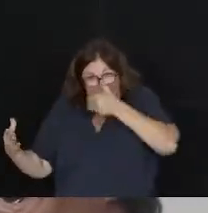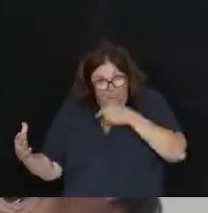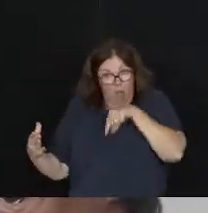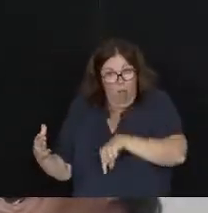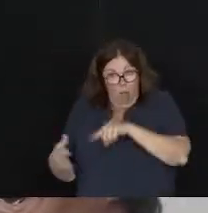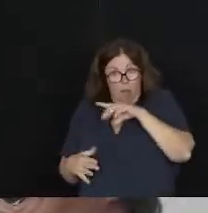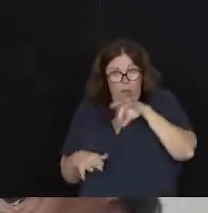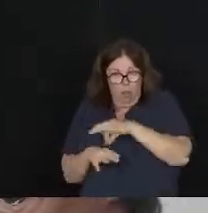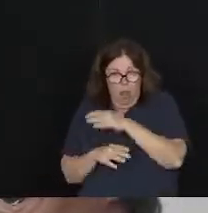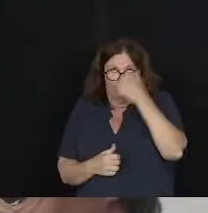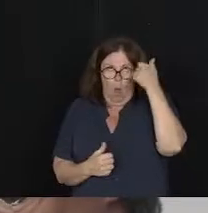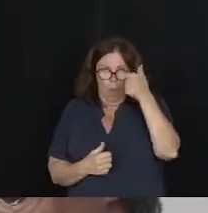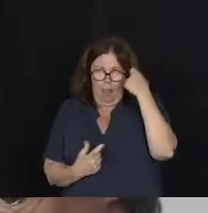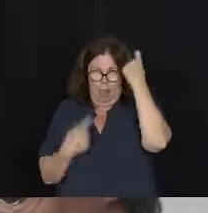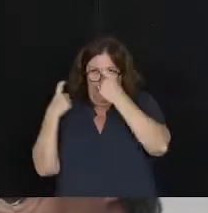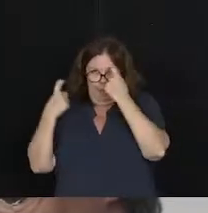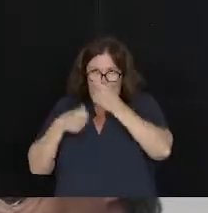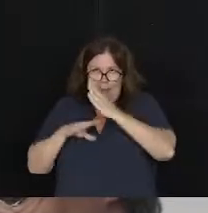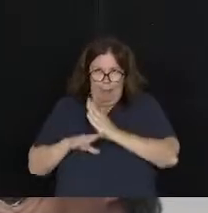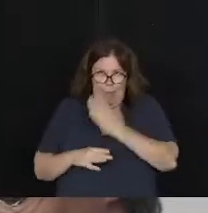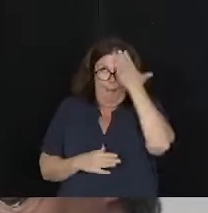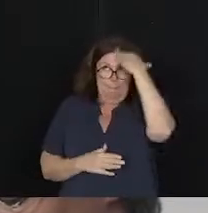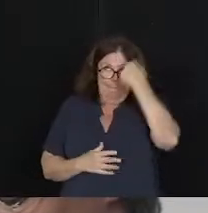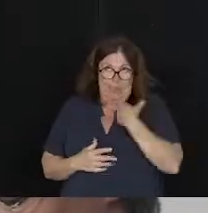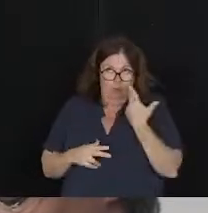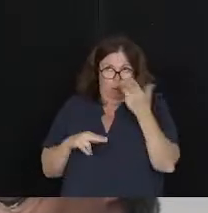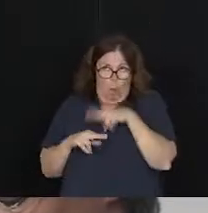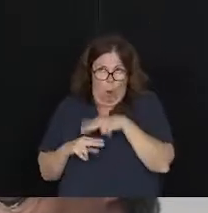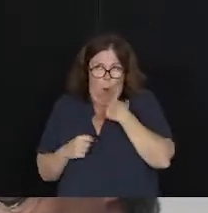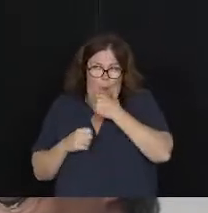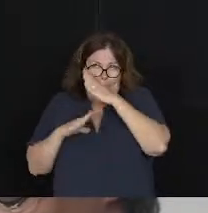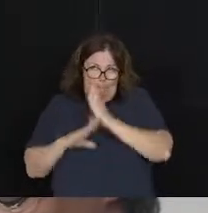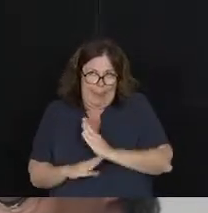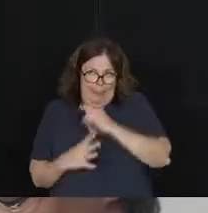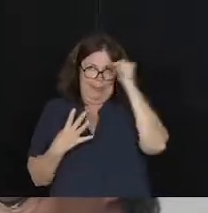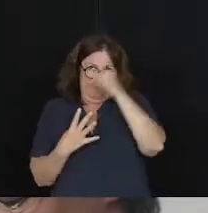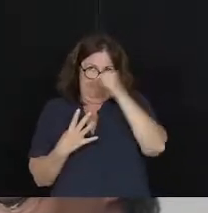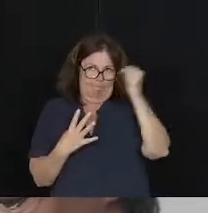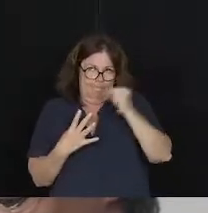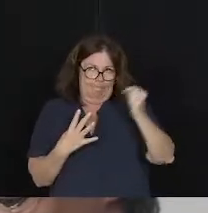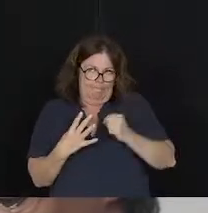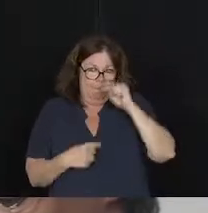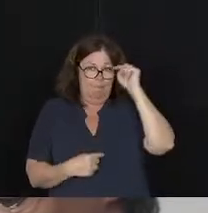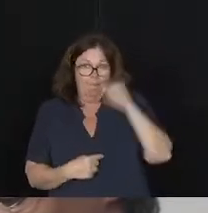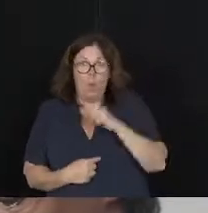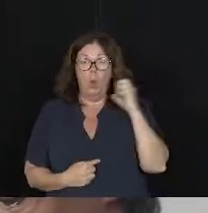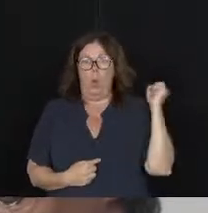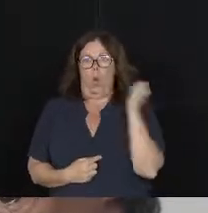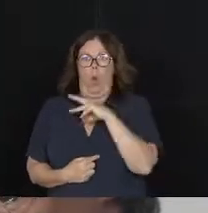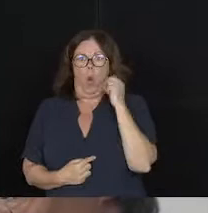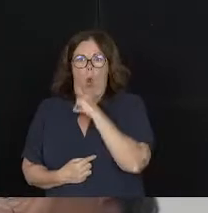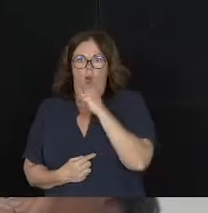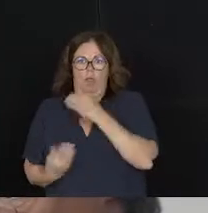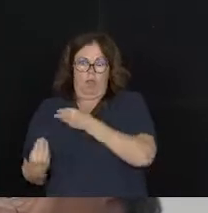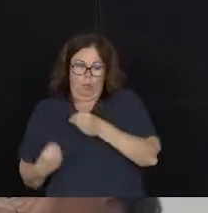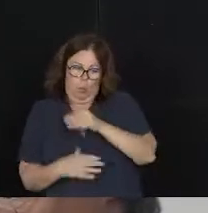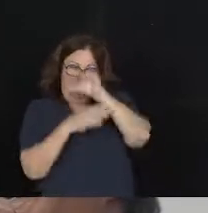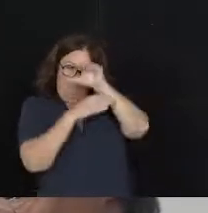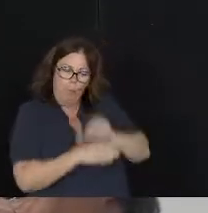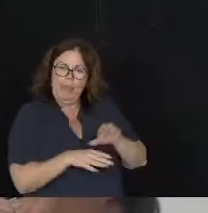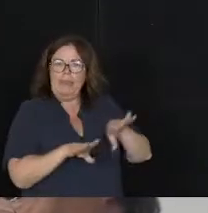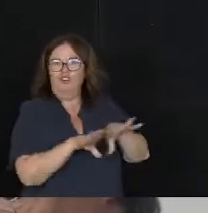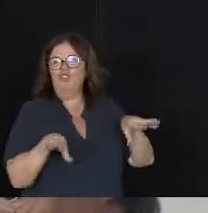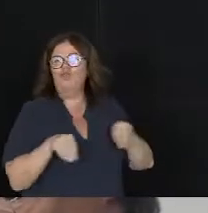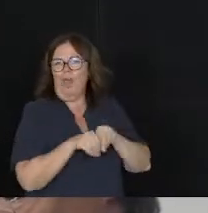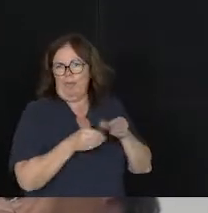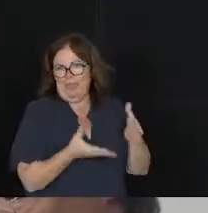conséquences possibles de leur disparition, et ils ont, donc, pour certains, ressenti l'urgence de la légalisation de leur union. Alors,